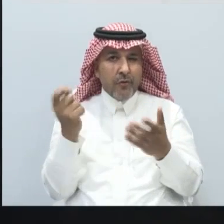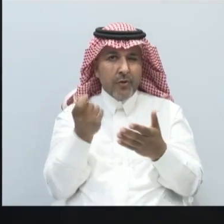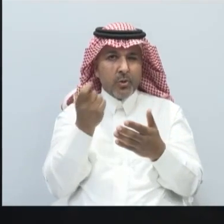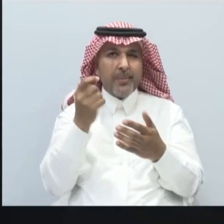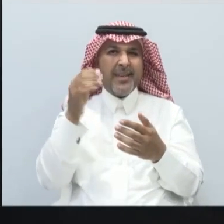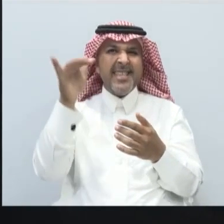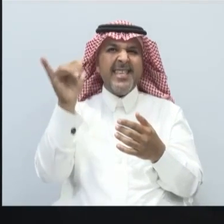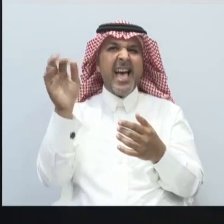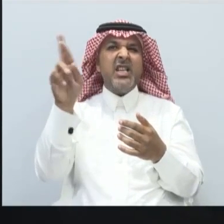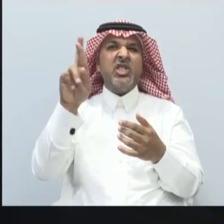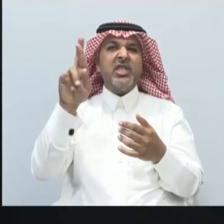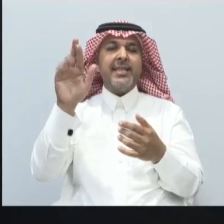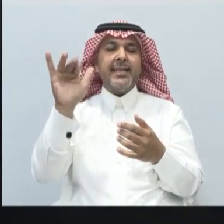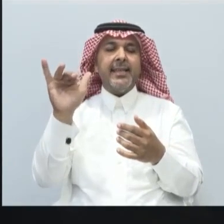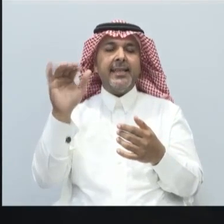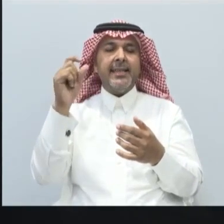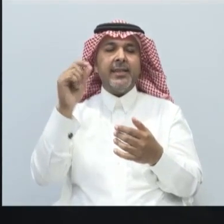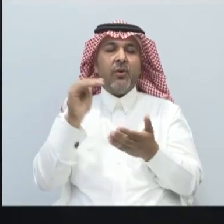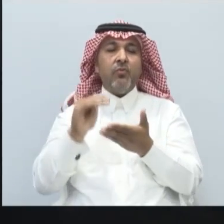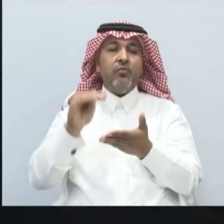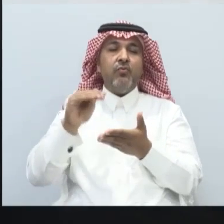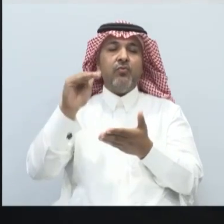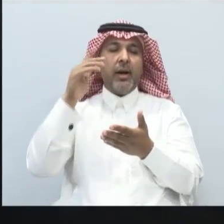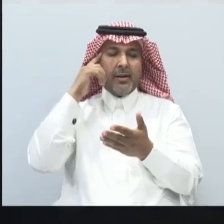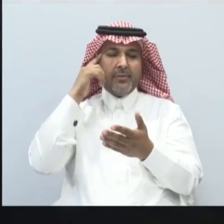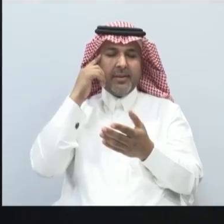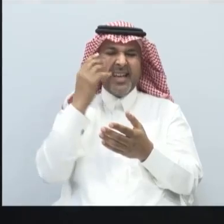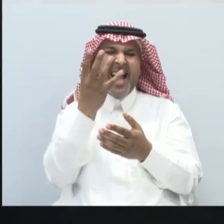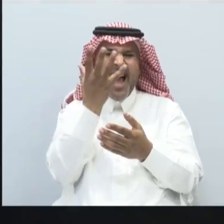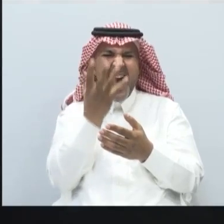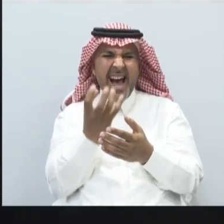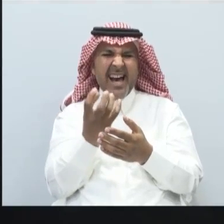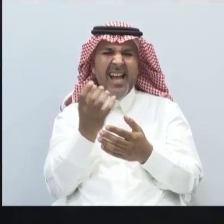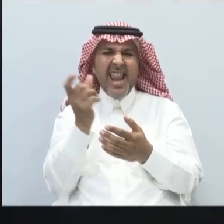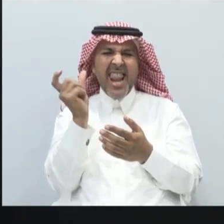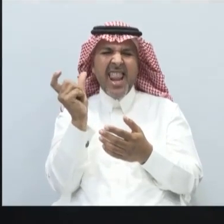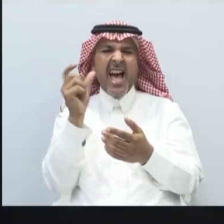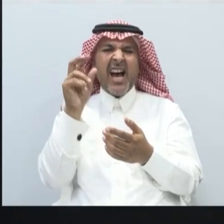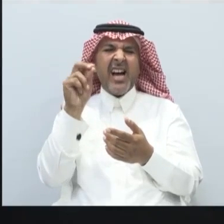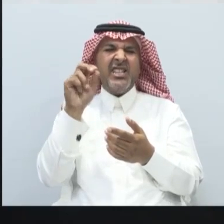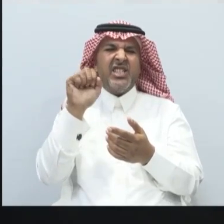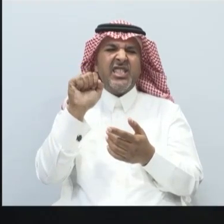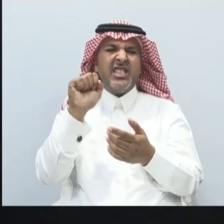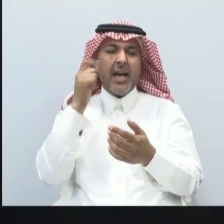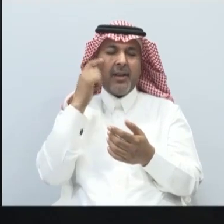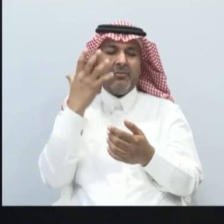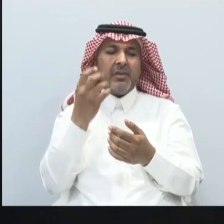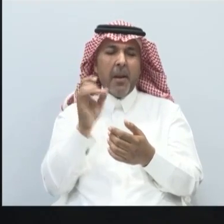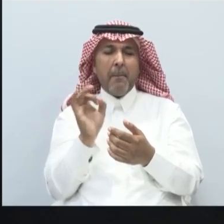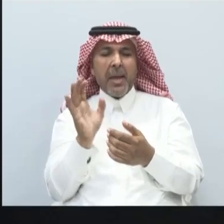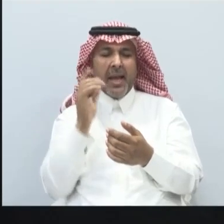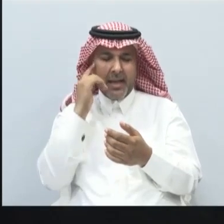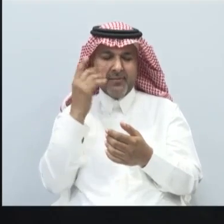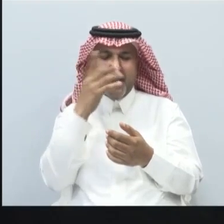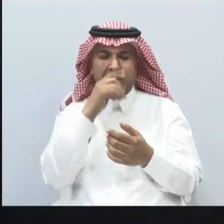يزيد انفاق عائله قال لك يزيد يعني راح ينمو واذا قال لك والله يتخلص او يفقد او يعني فبالتالي